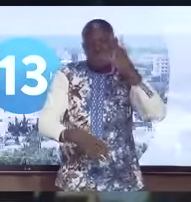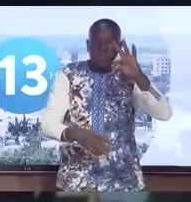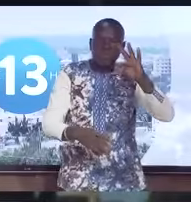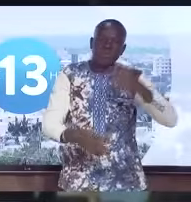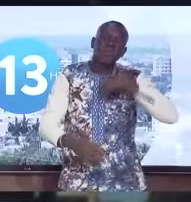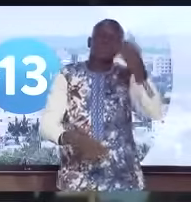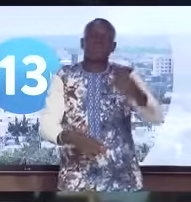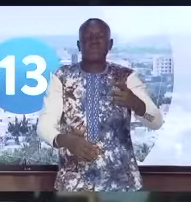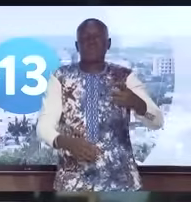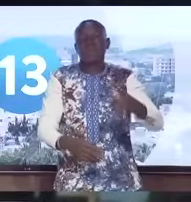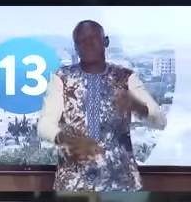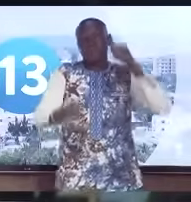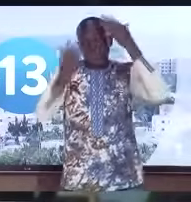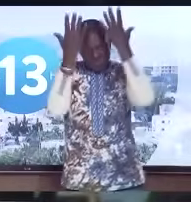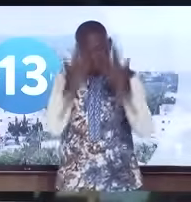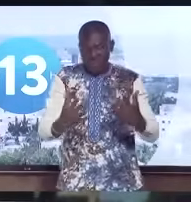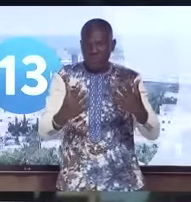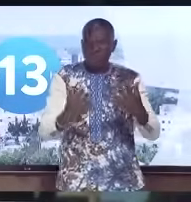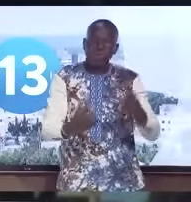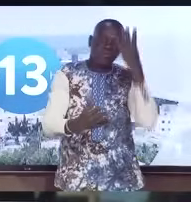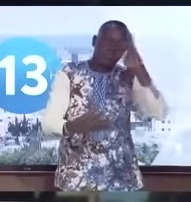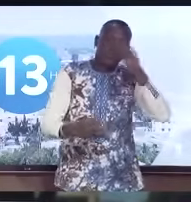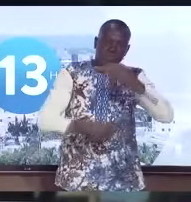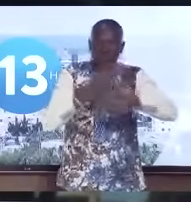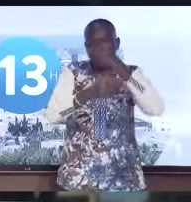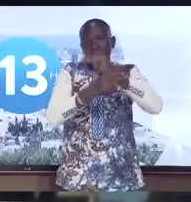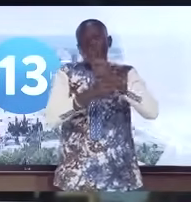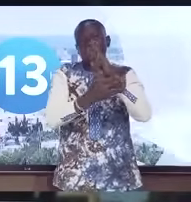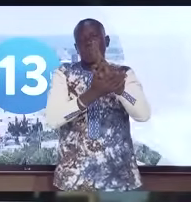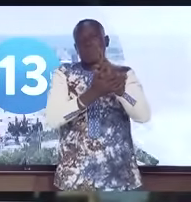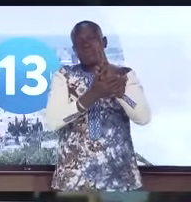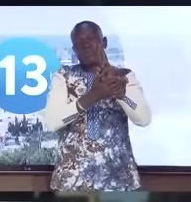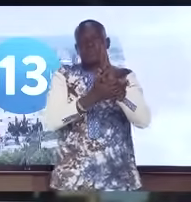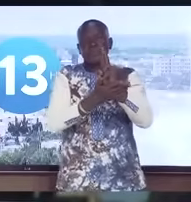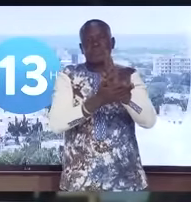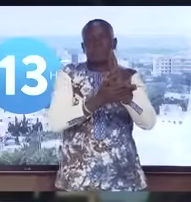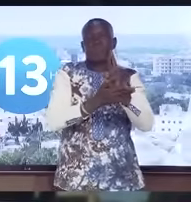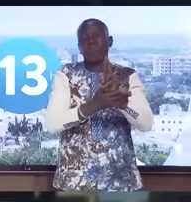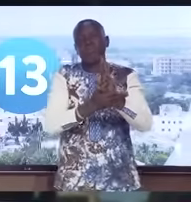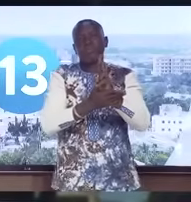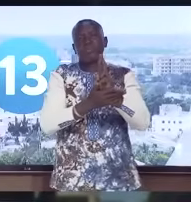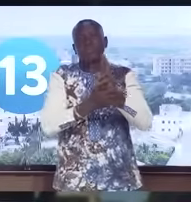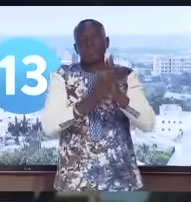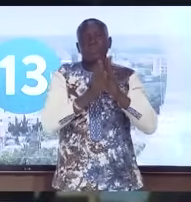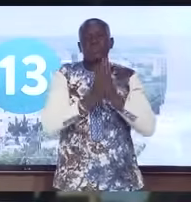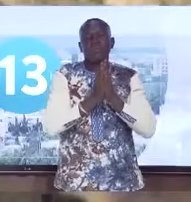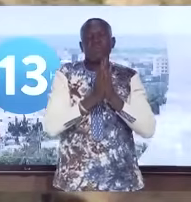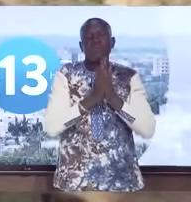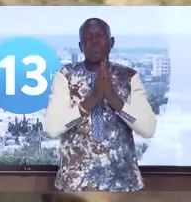traduisent regrets et compassion pour la nation. Nous en savons plus dans ce compte-rendu de Bienvenue Tansa.